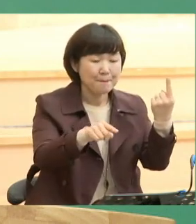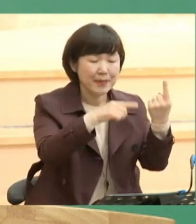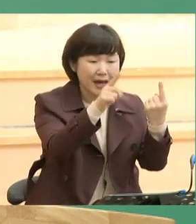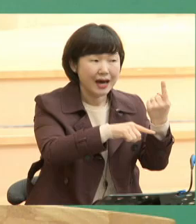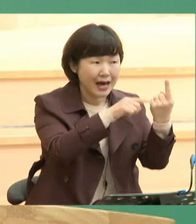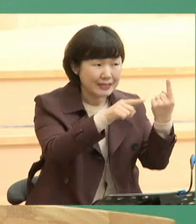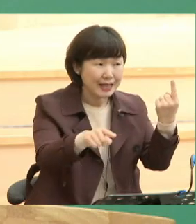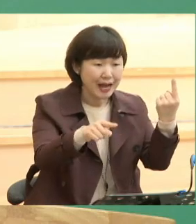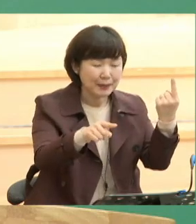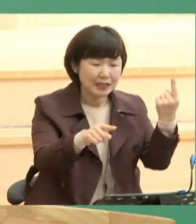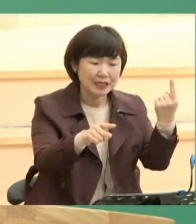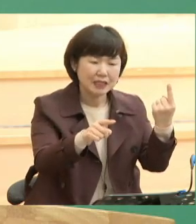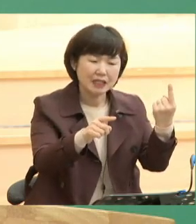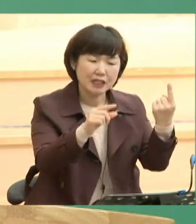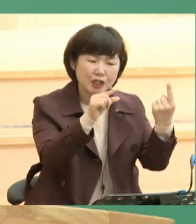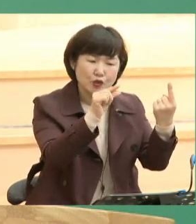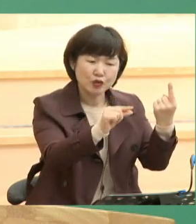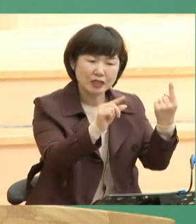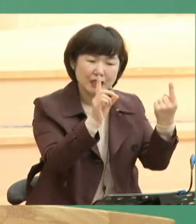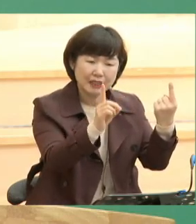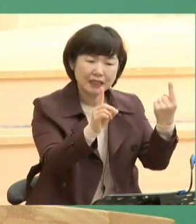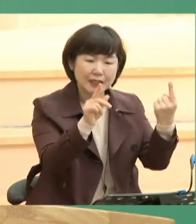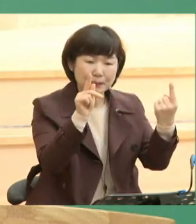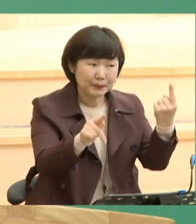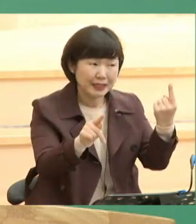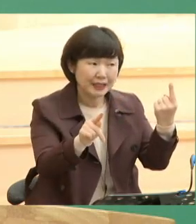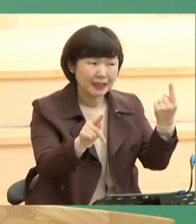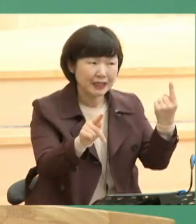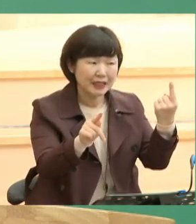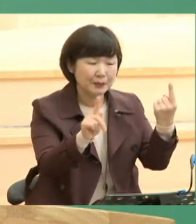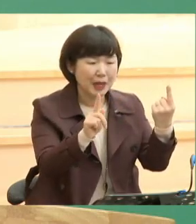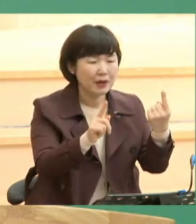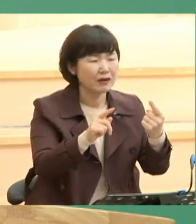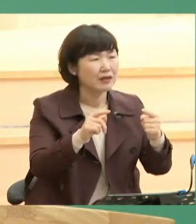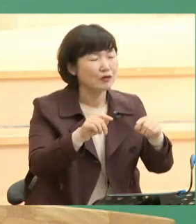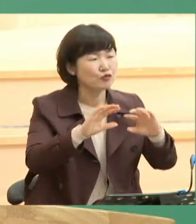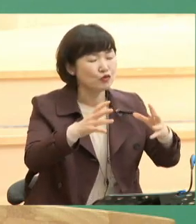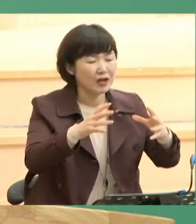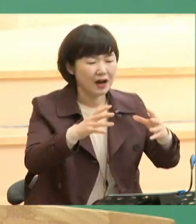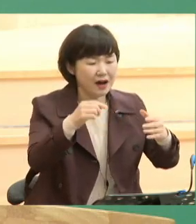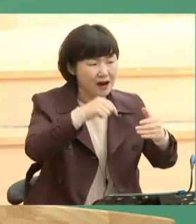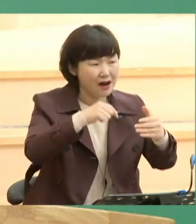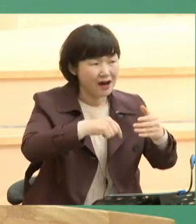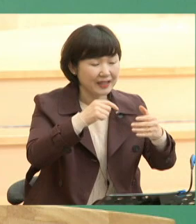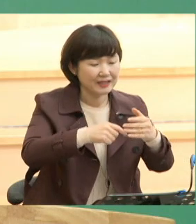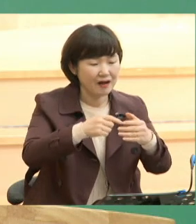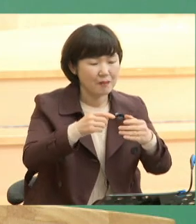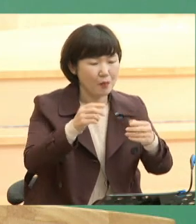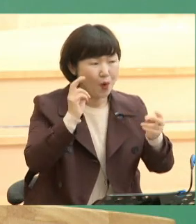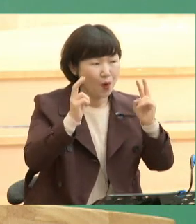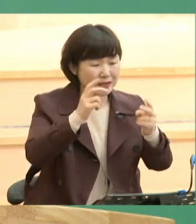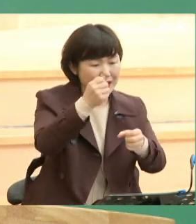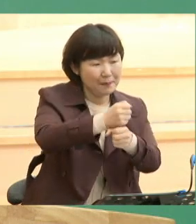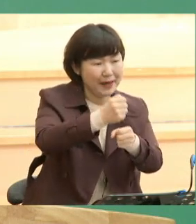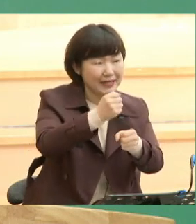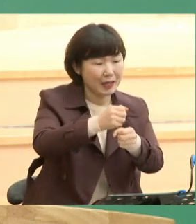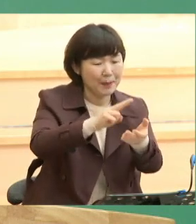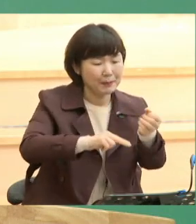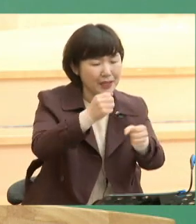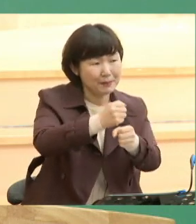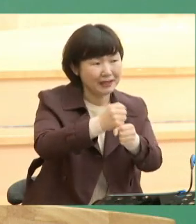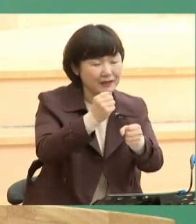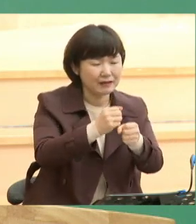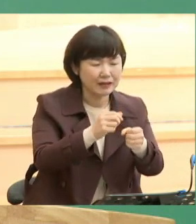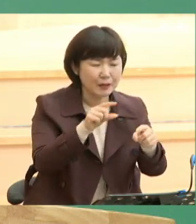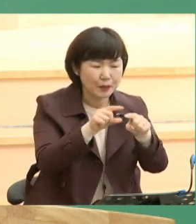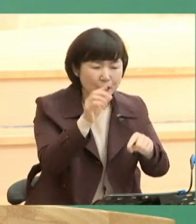gdp 의 27% 가 사회의 갈등 관리 비용으로 쓰인다 그렇게 연구 결과를 낸